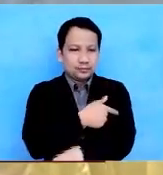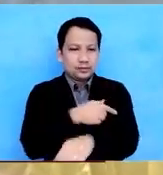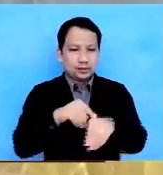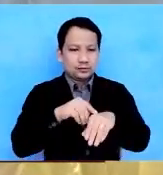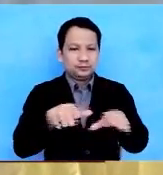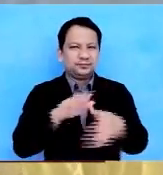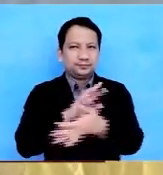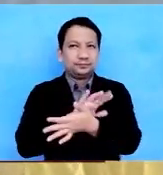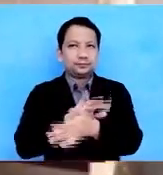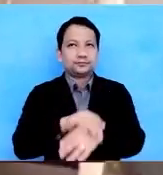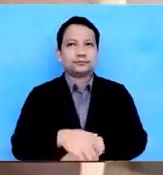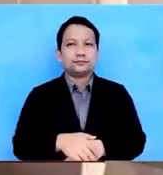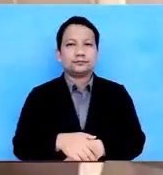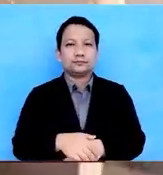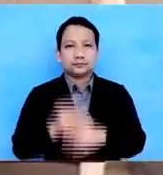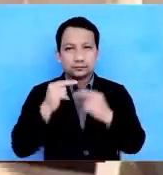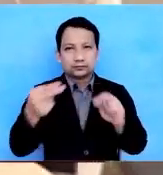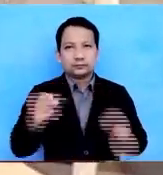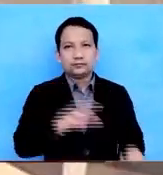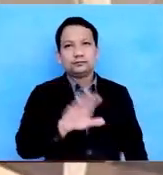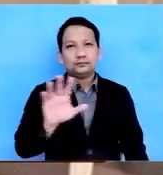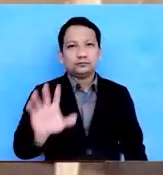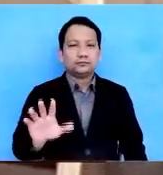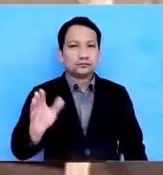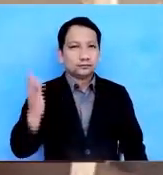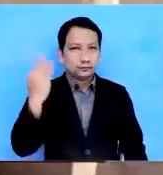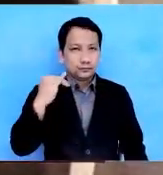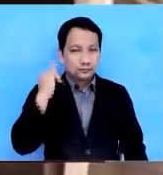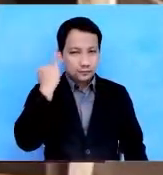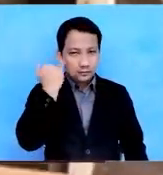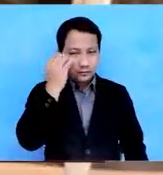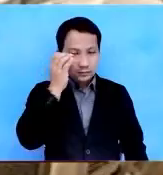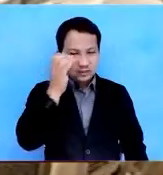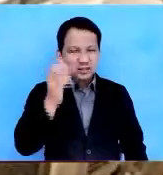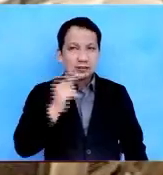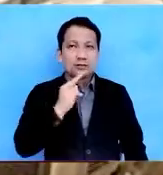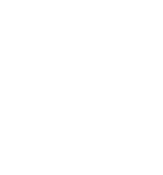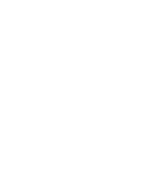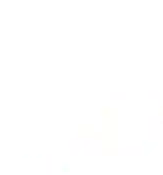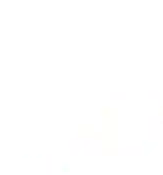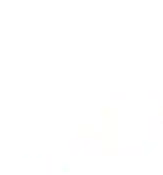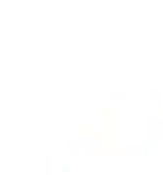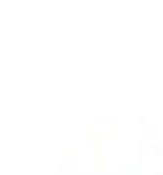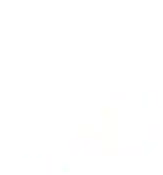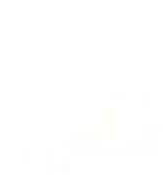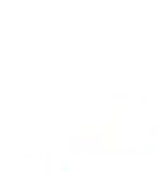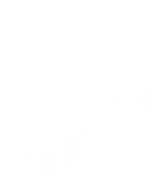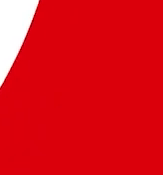COVID-19. Nagbabalita mula sa Frontline, JC Cosico, News 5.